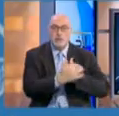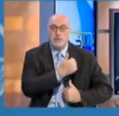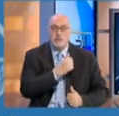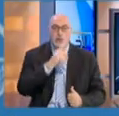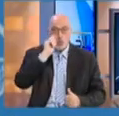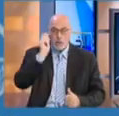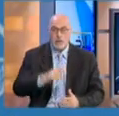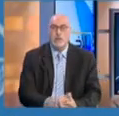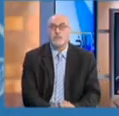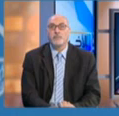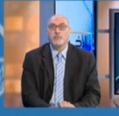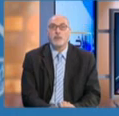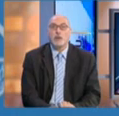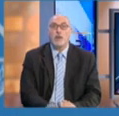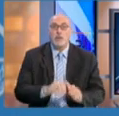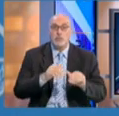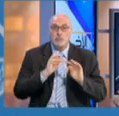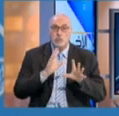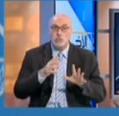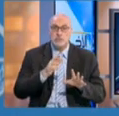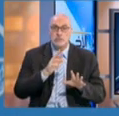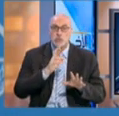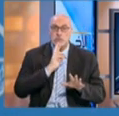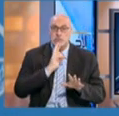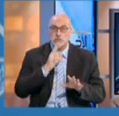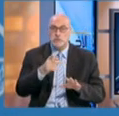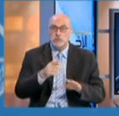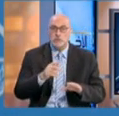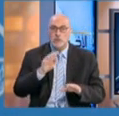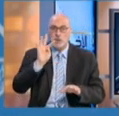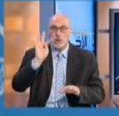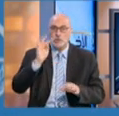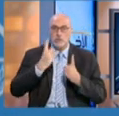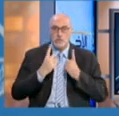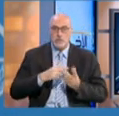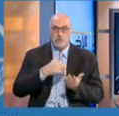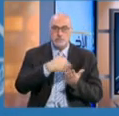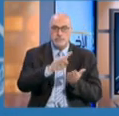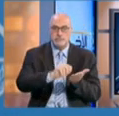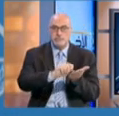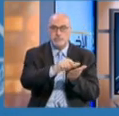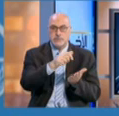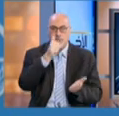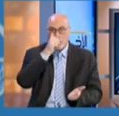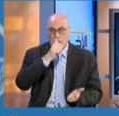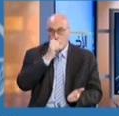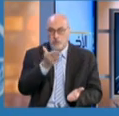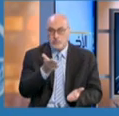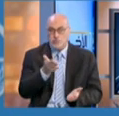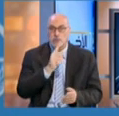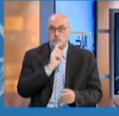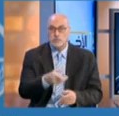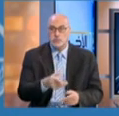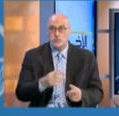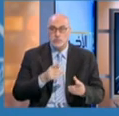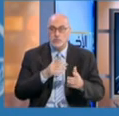الأوكرانية. وقد تزامن ذلك مع قرار موسكو بطرد 40 دبلوماسيا ألمانيا كرد فعل على قرار مماثل من